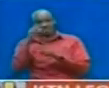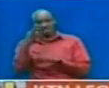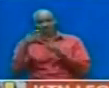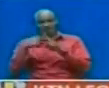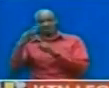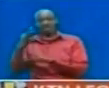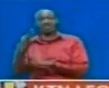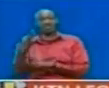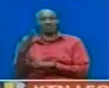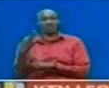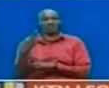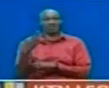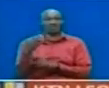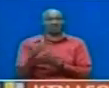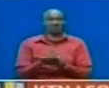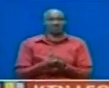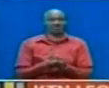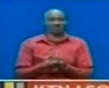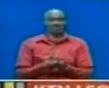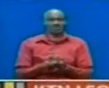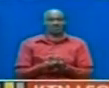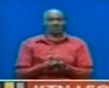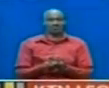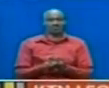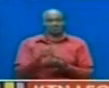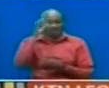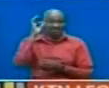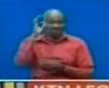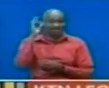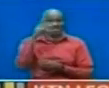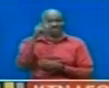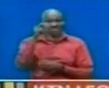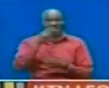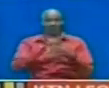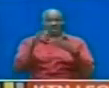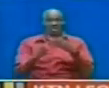-3 -5 +3 +3, that's it. Francis Mtalaki, KTN Leo Wikendi.